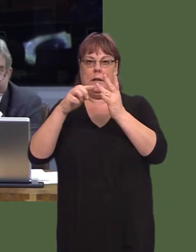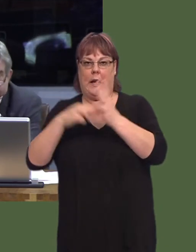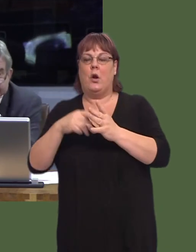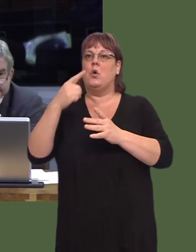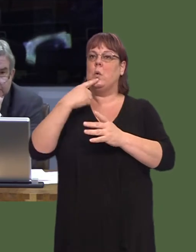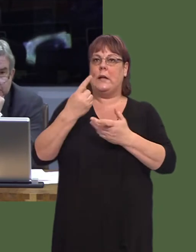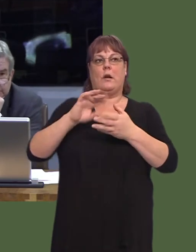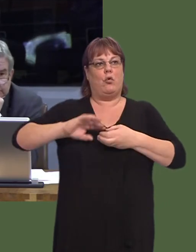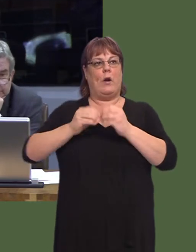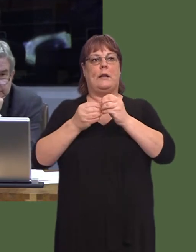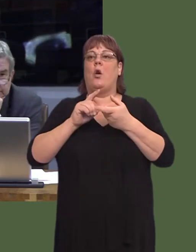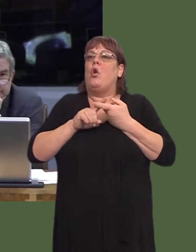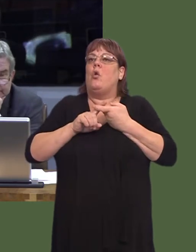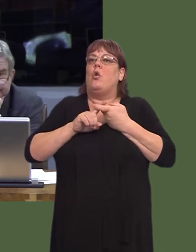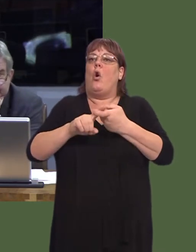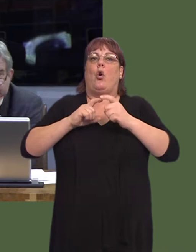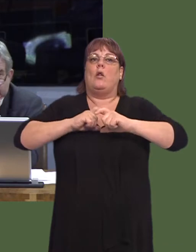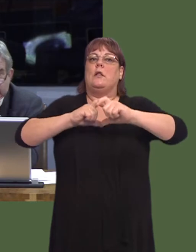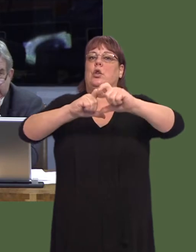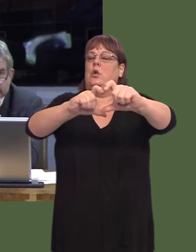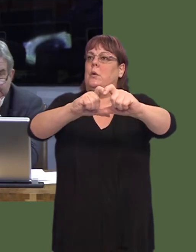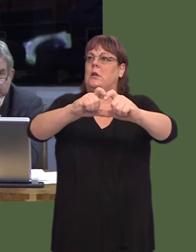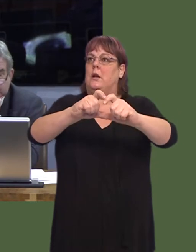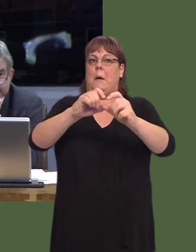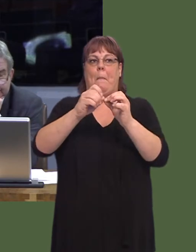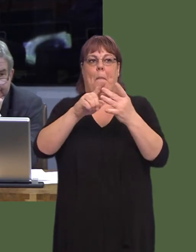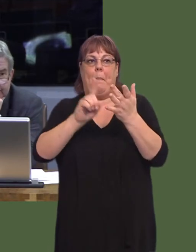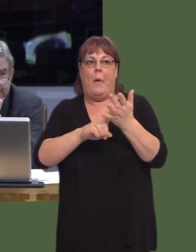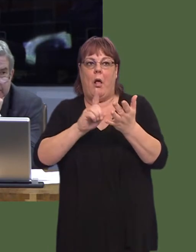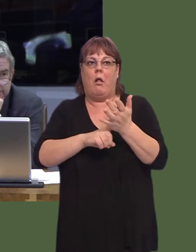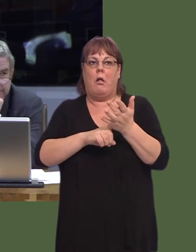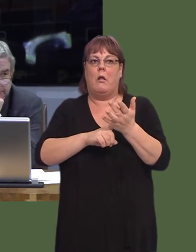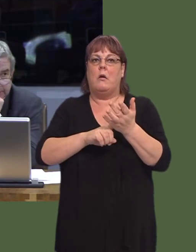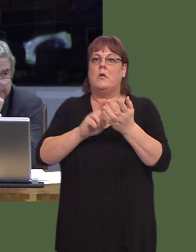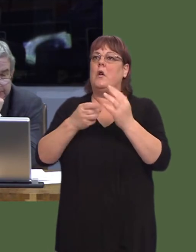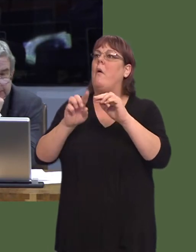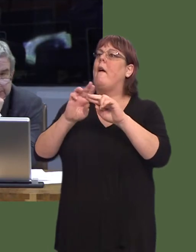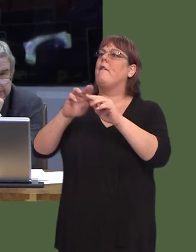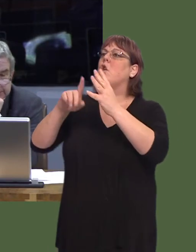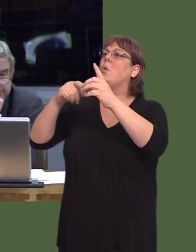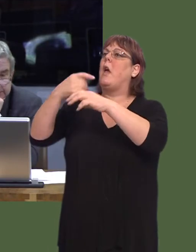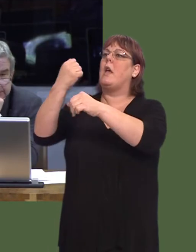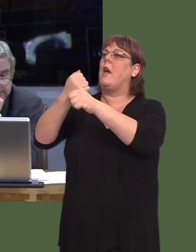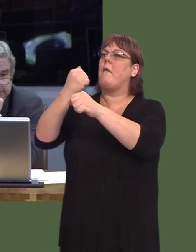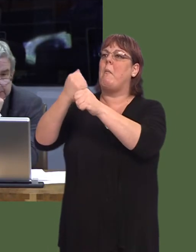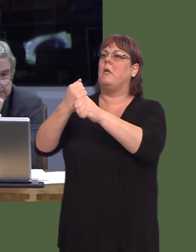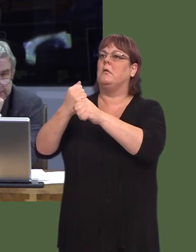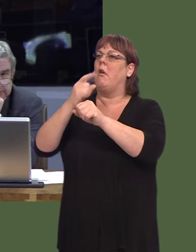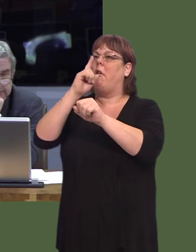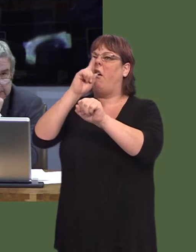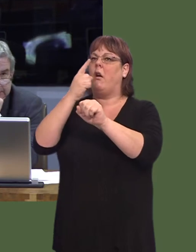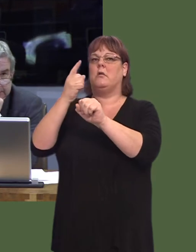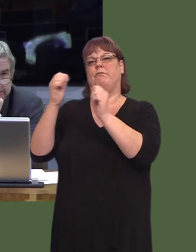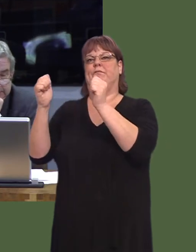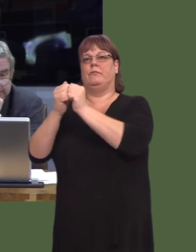ofyn nad yw trafodaethau gyda Llywodraeth San Steffan yn llwyddo i ddarparu ar amddiffyn yma, mae dyn ni'n chwilio amdano fe.